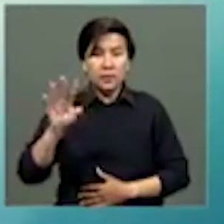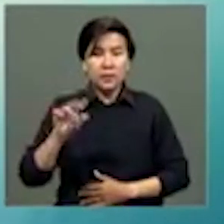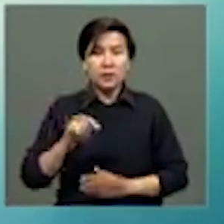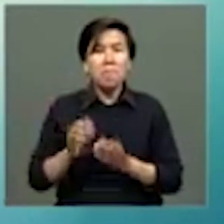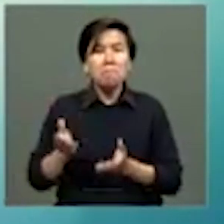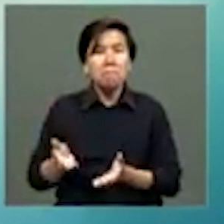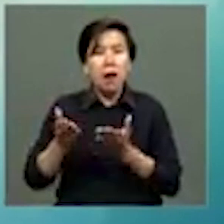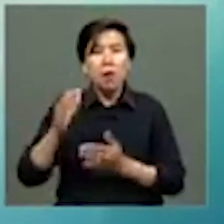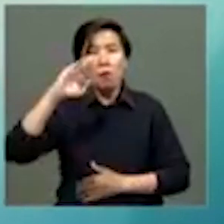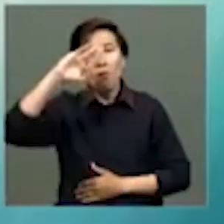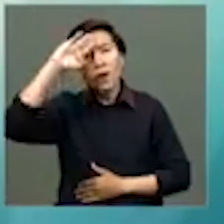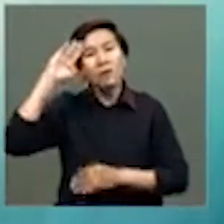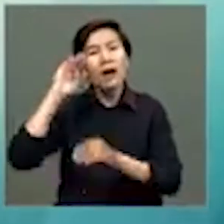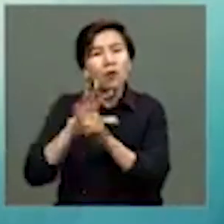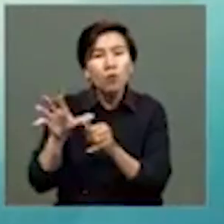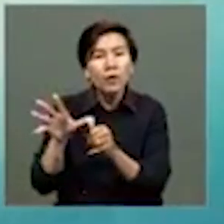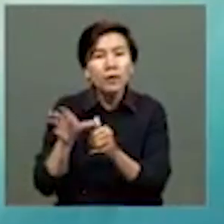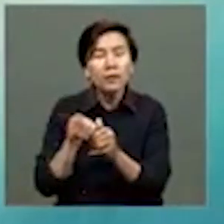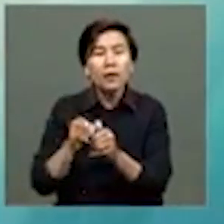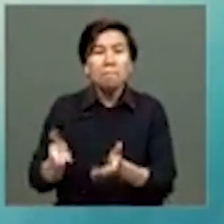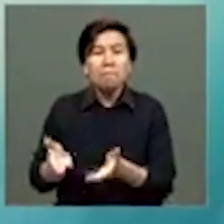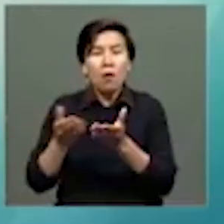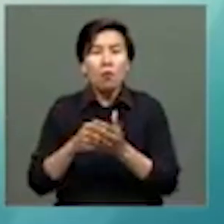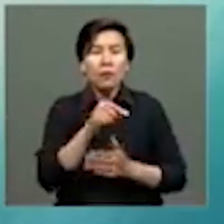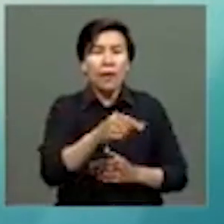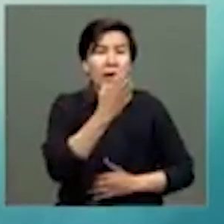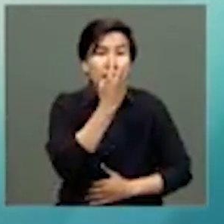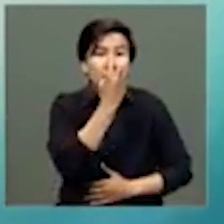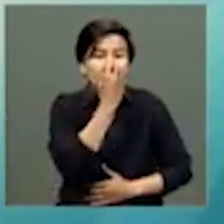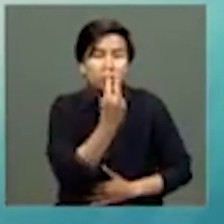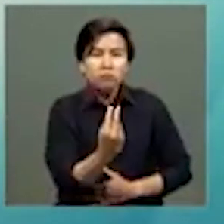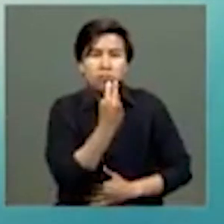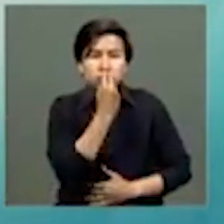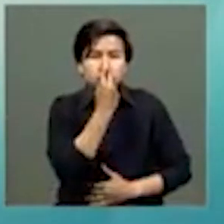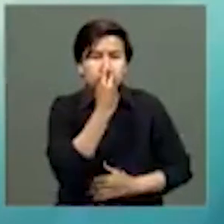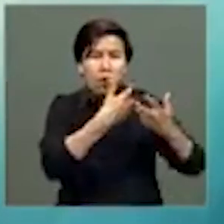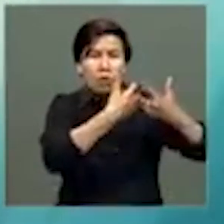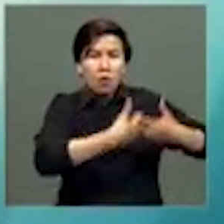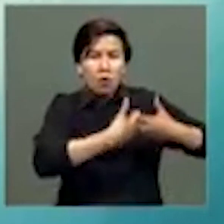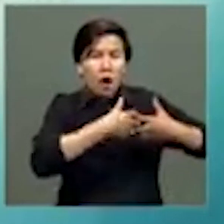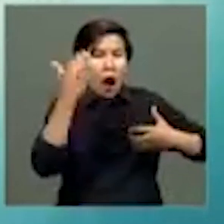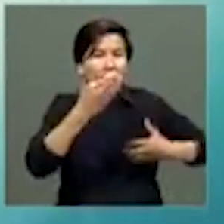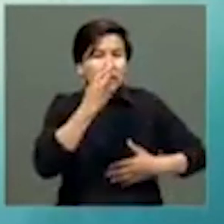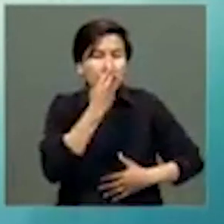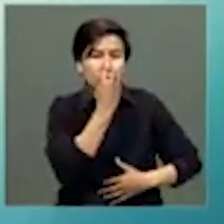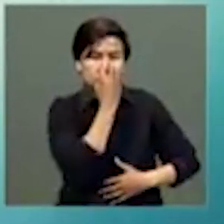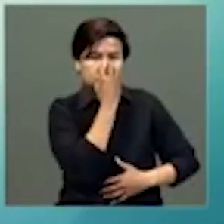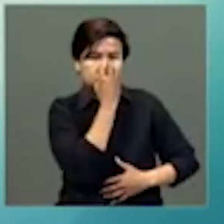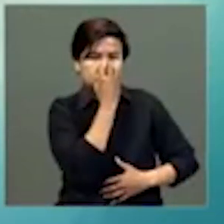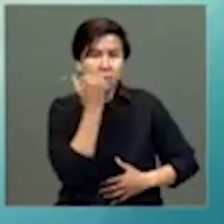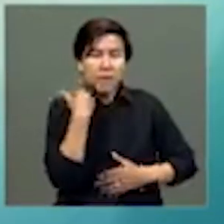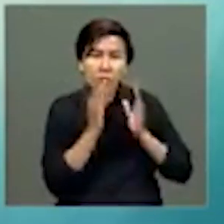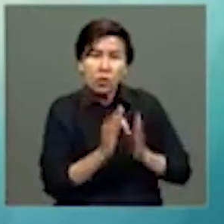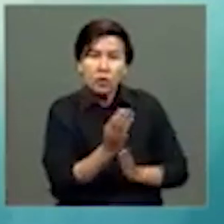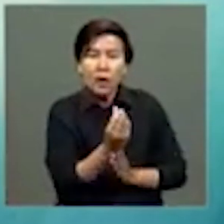นักผู้ที่ยังต้องใช้เครื่องช่วยหายใจจัดได้ว่าเป็นผู้ป่วยหนักที่เรายังต้องติดตามเขาอย่างใกล้ชิดเนี่ยนะคะมี